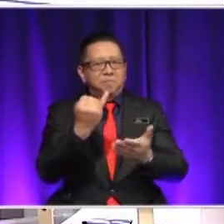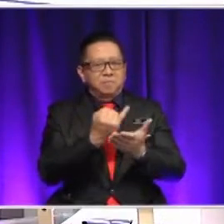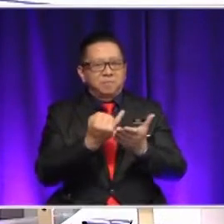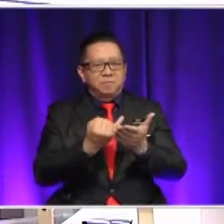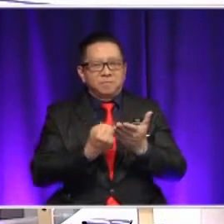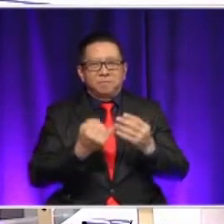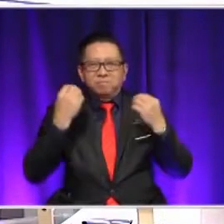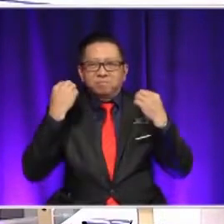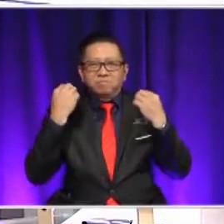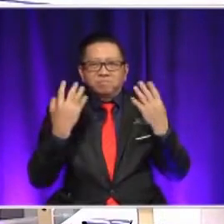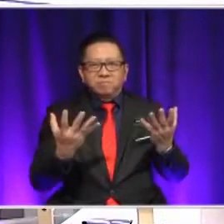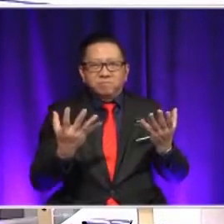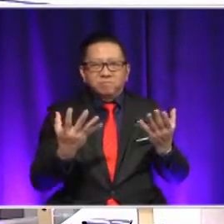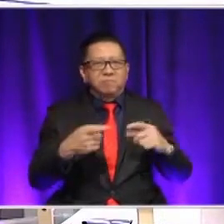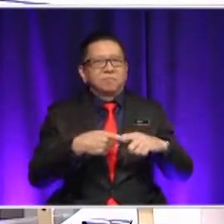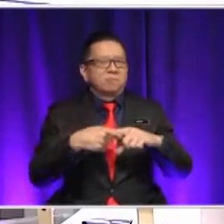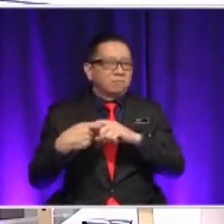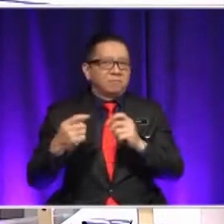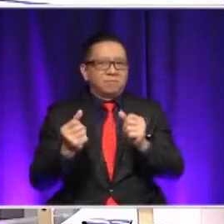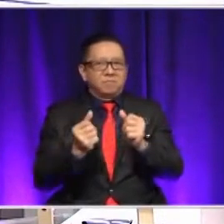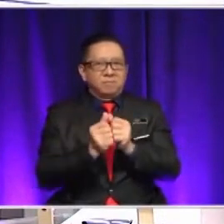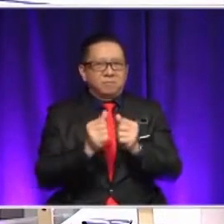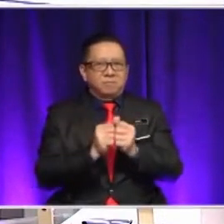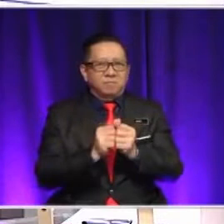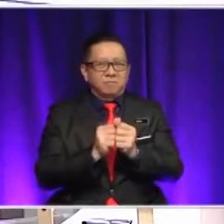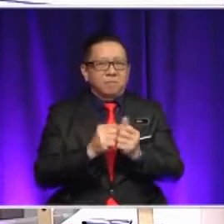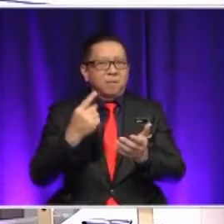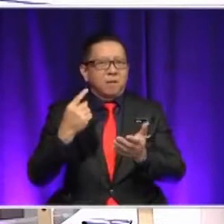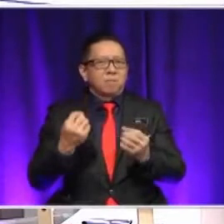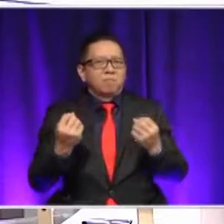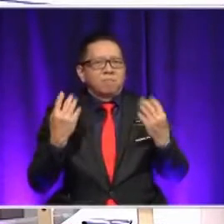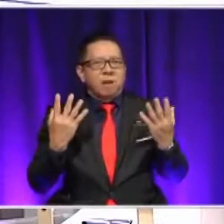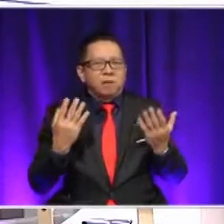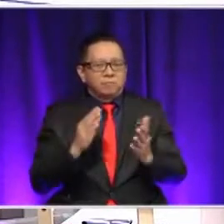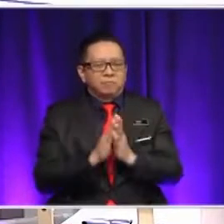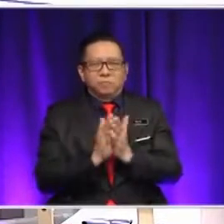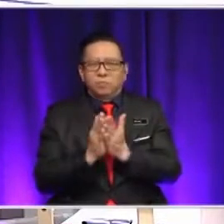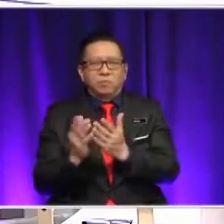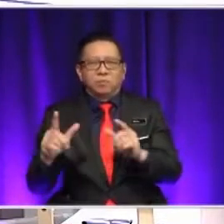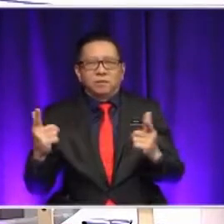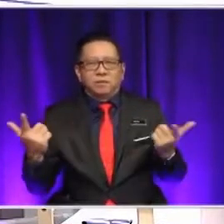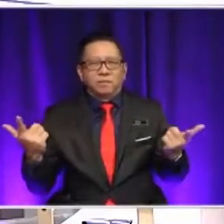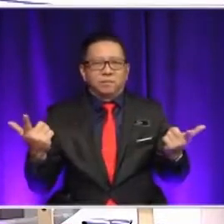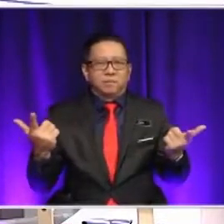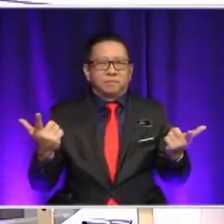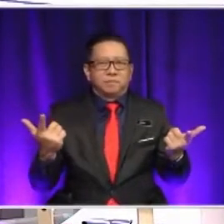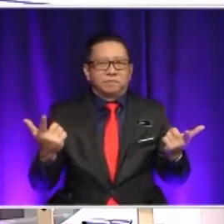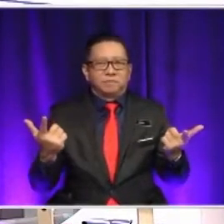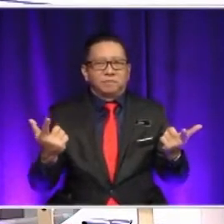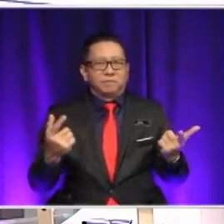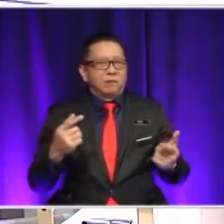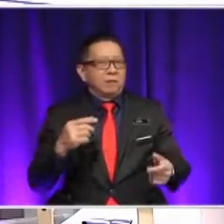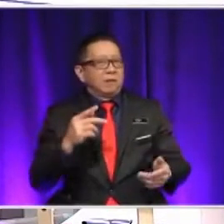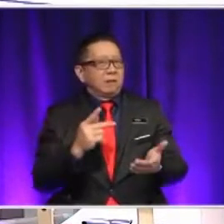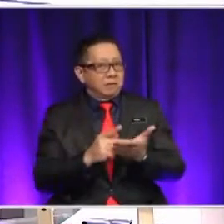ide ada berkait dengan berbagai matapelajaran pelbagai kemahiran udah jadi kadang-kadang orang sedih kenapa buat